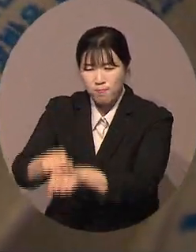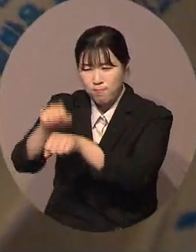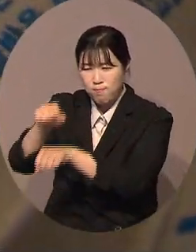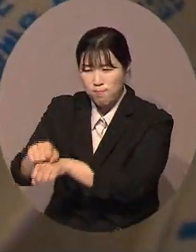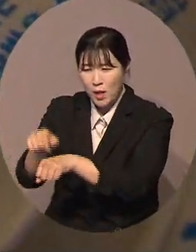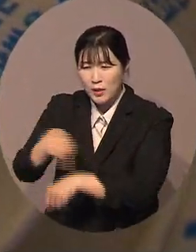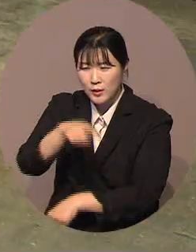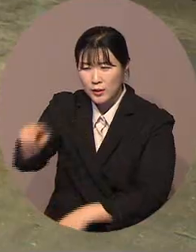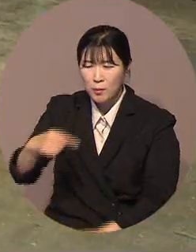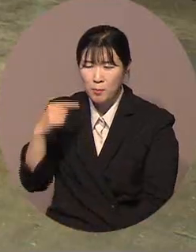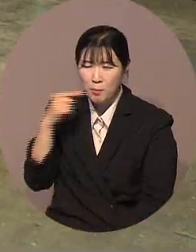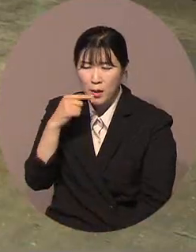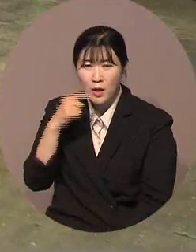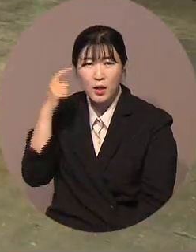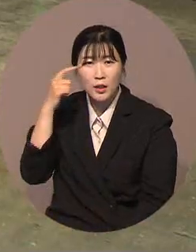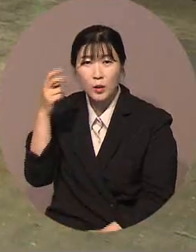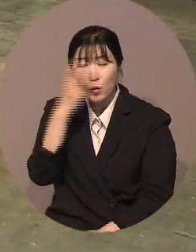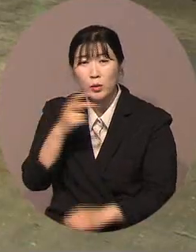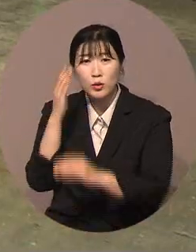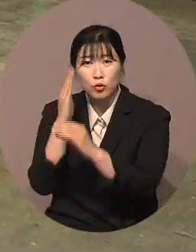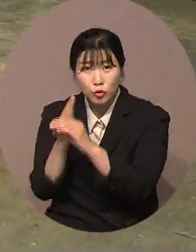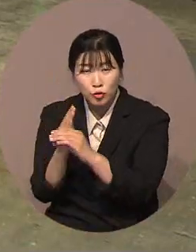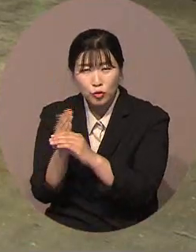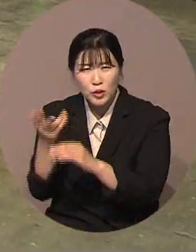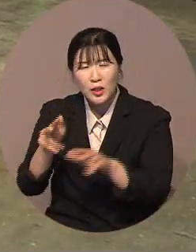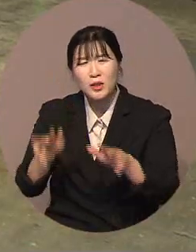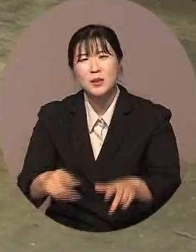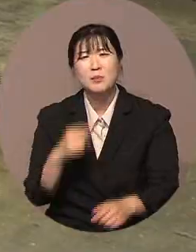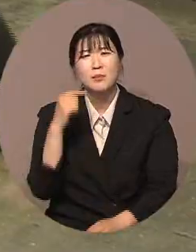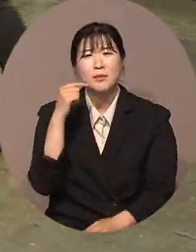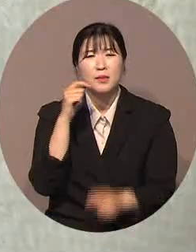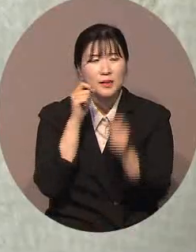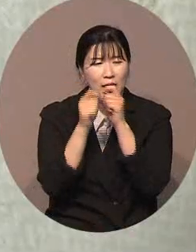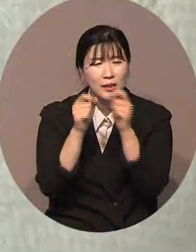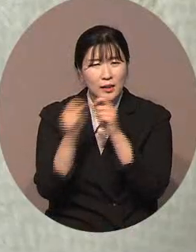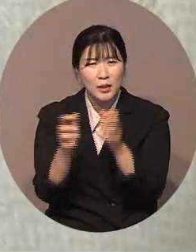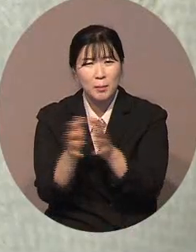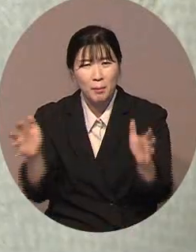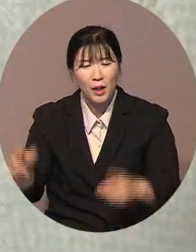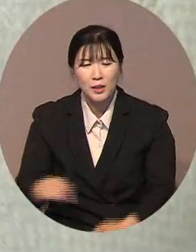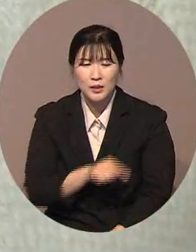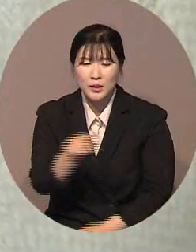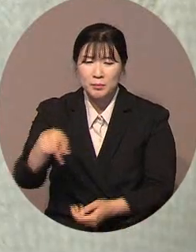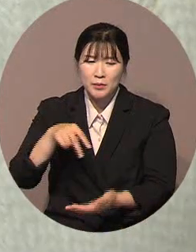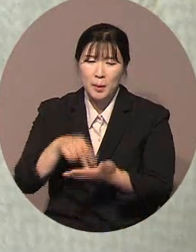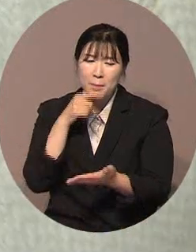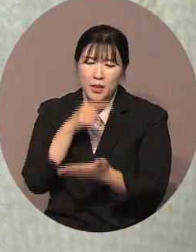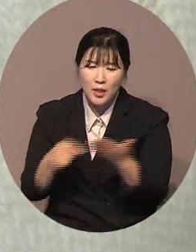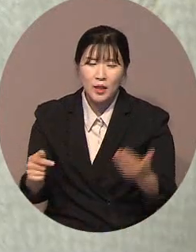안정화 대책에 나섰지만 사기 범죄까지 기승을 부리면서 서민들의